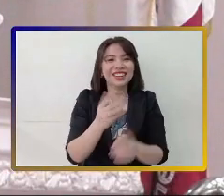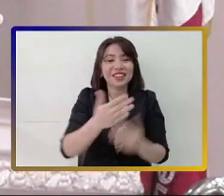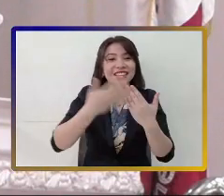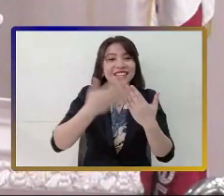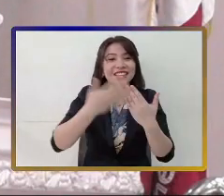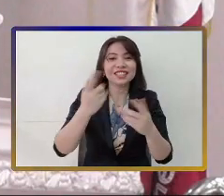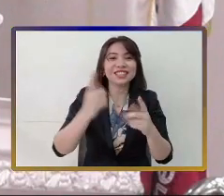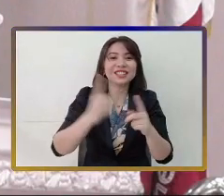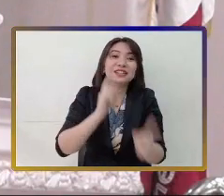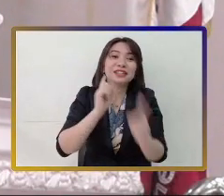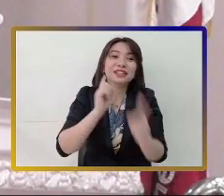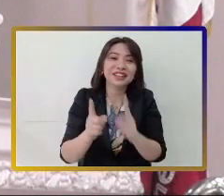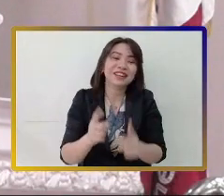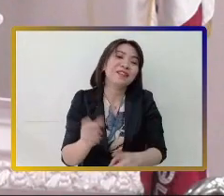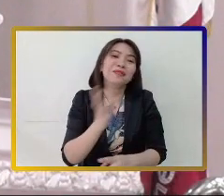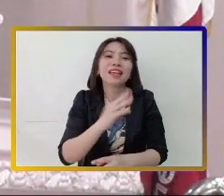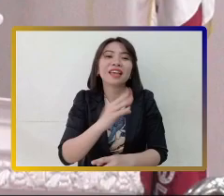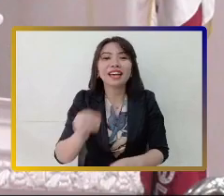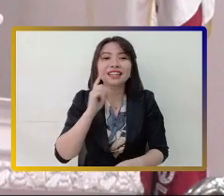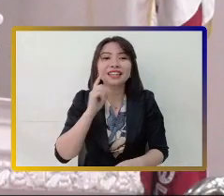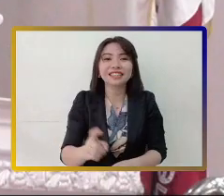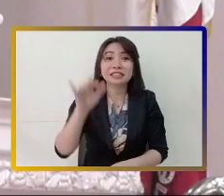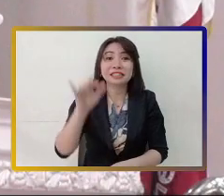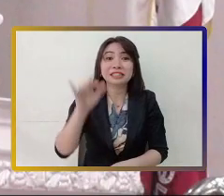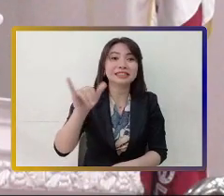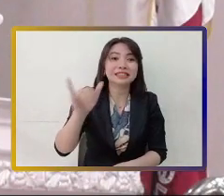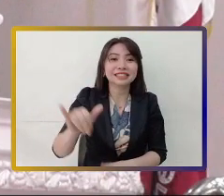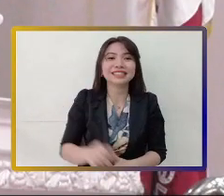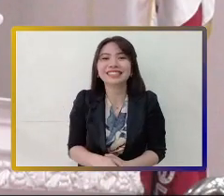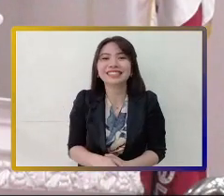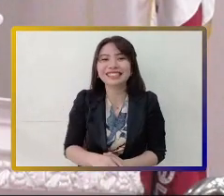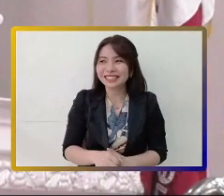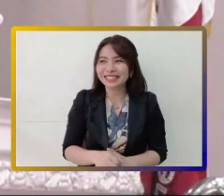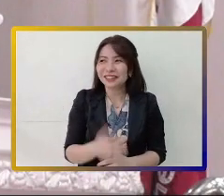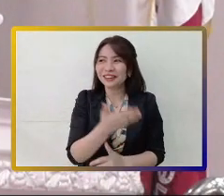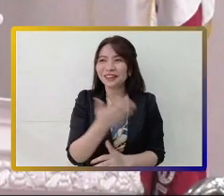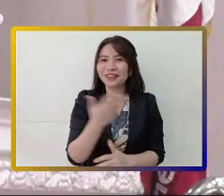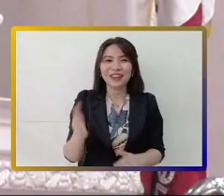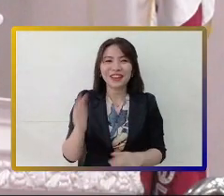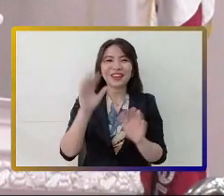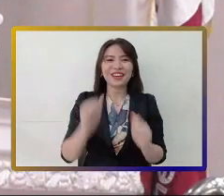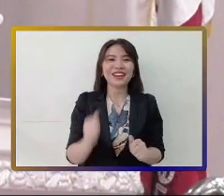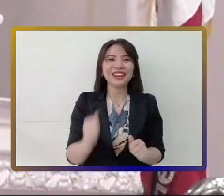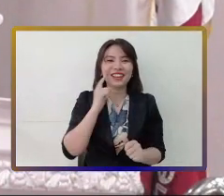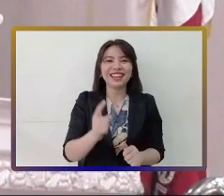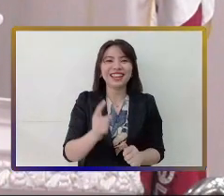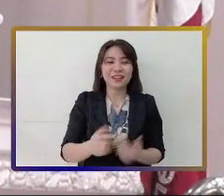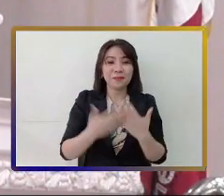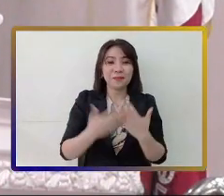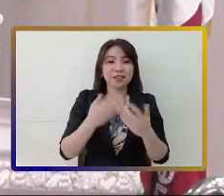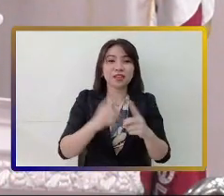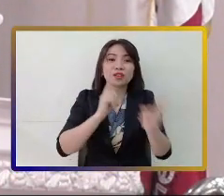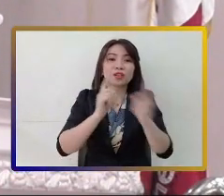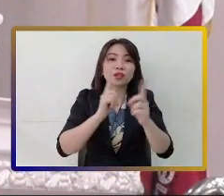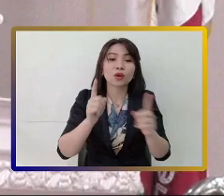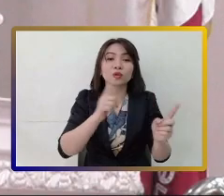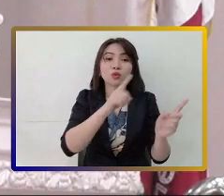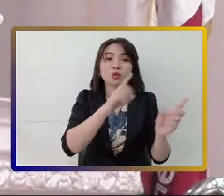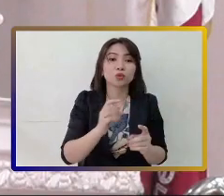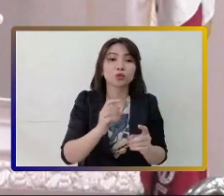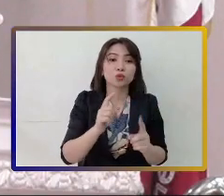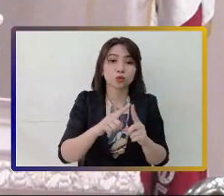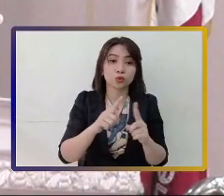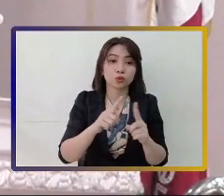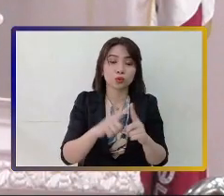ng oo. Kung kinakailang sumagot ng oo. Yan ang ibig ko sabihin, mga kapatid. At ang hindi ay